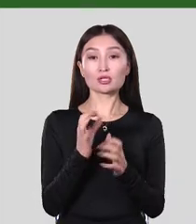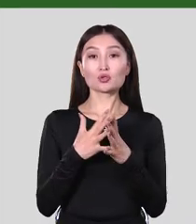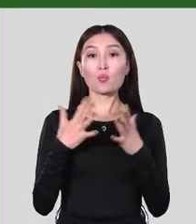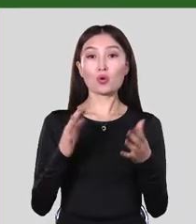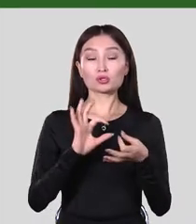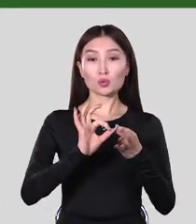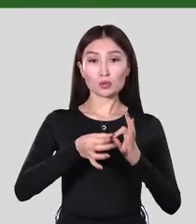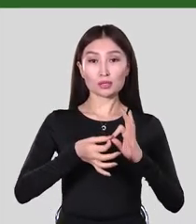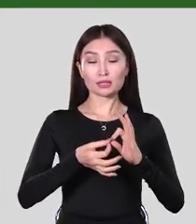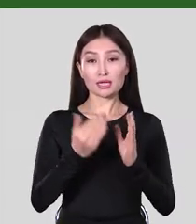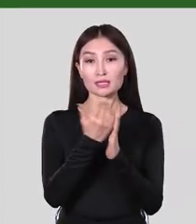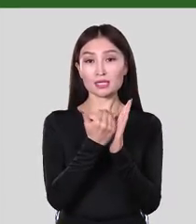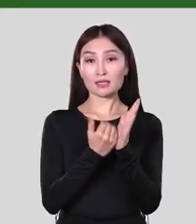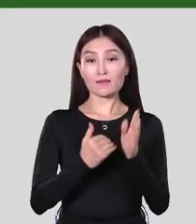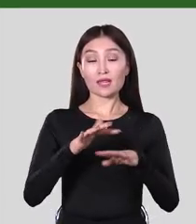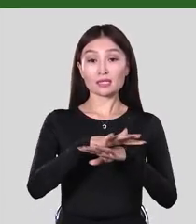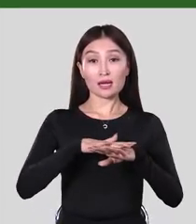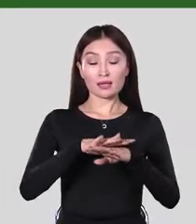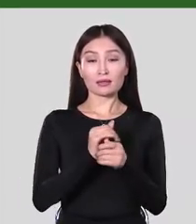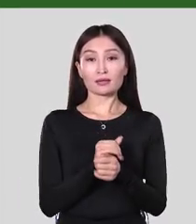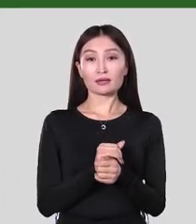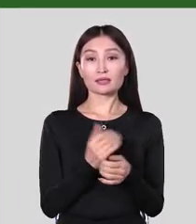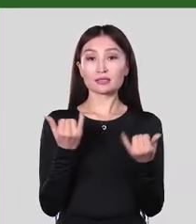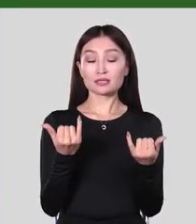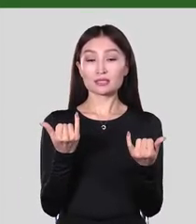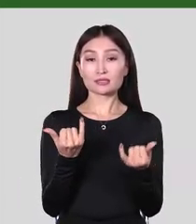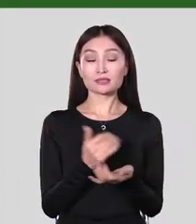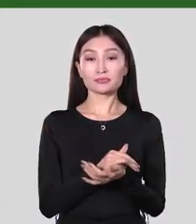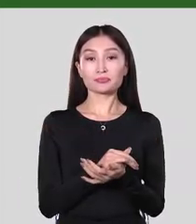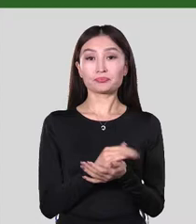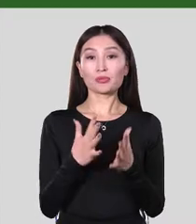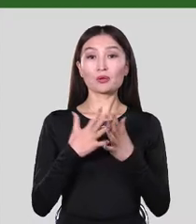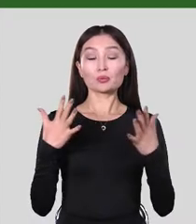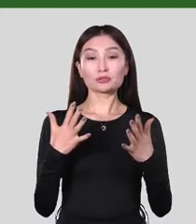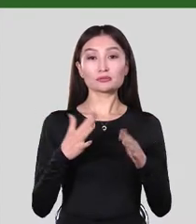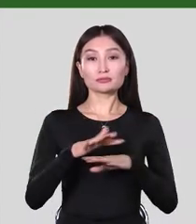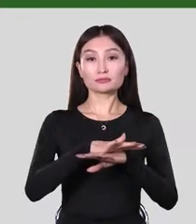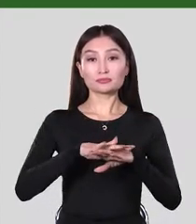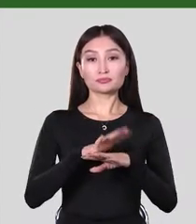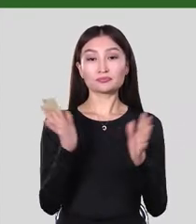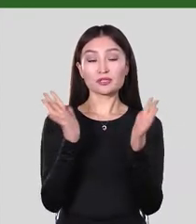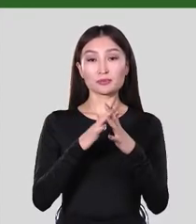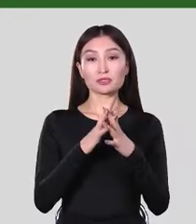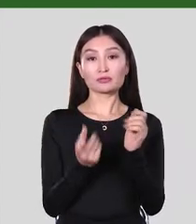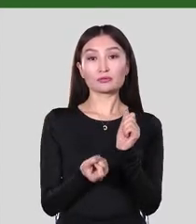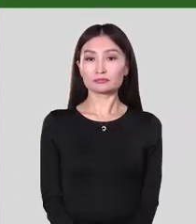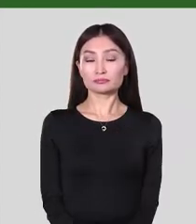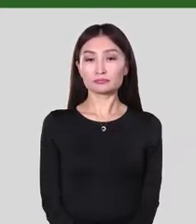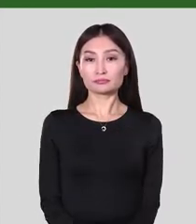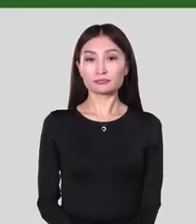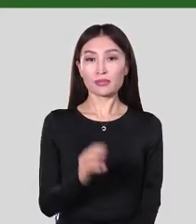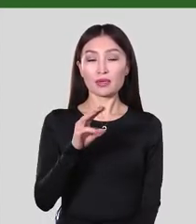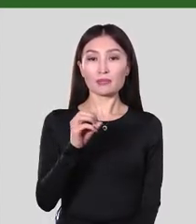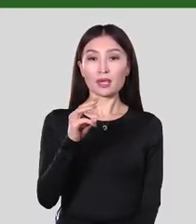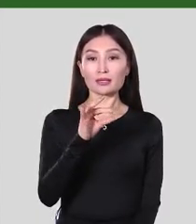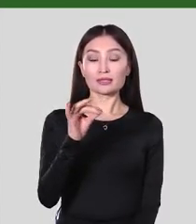больше усложнило состав населения. В настоящее время преобладает население смешанного происхождения.